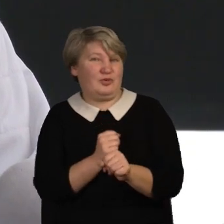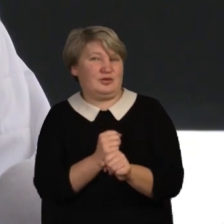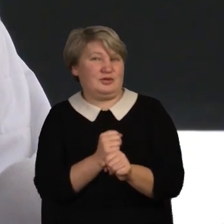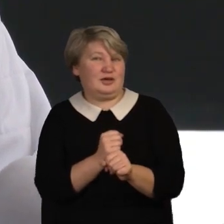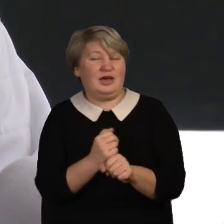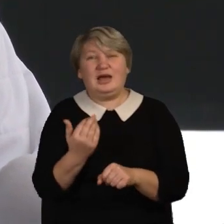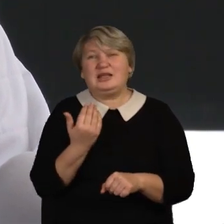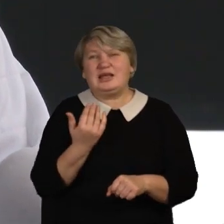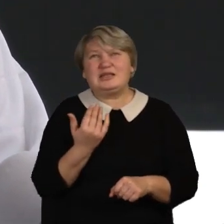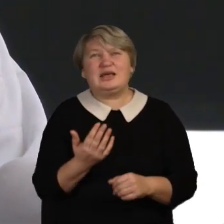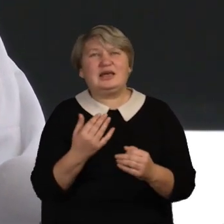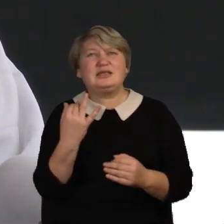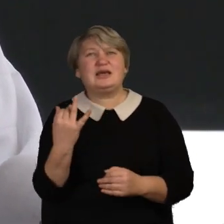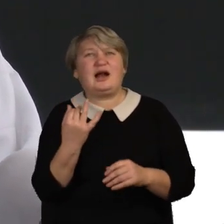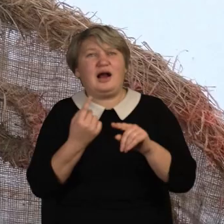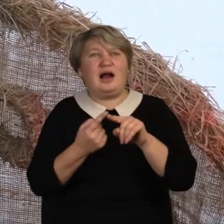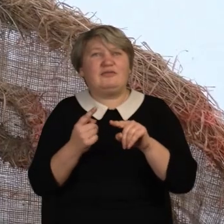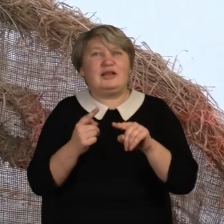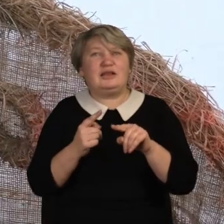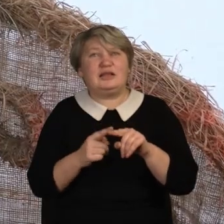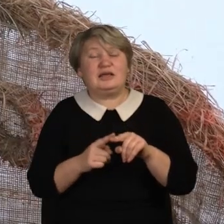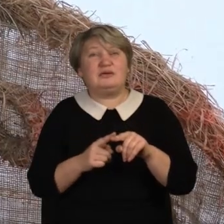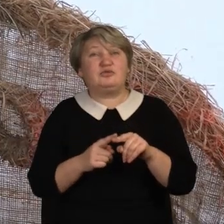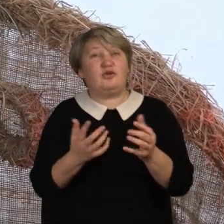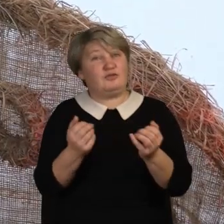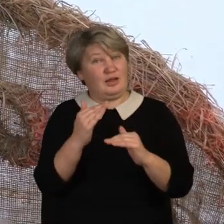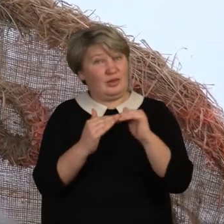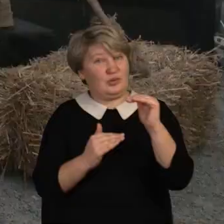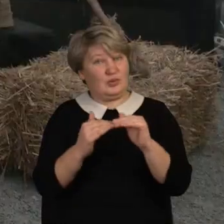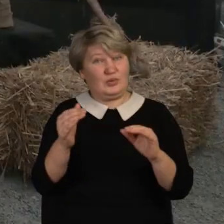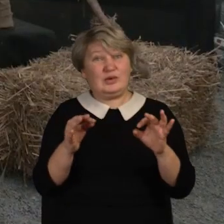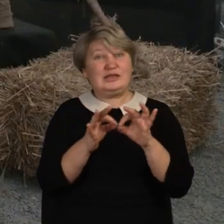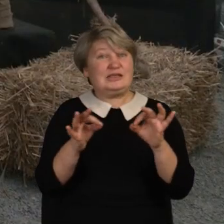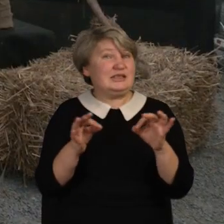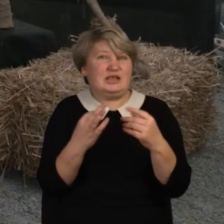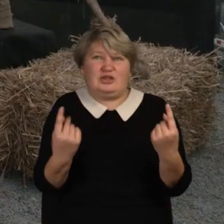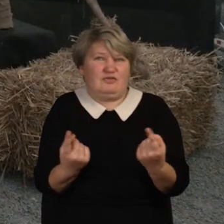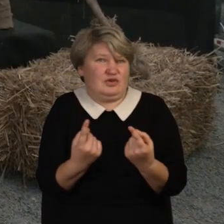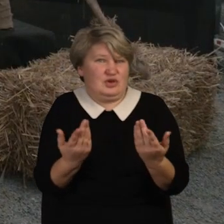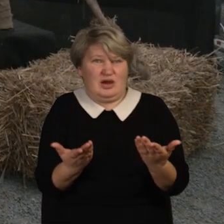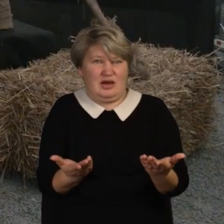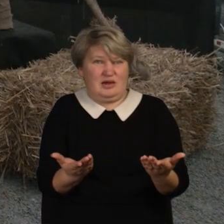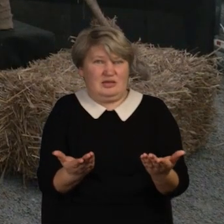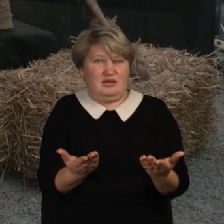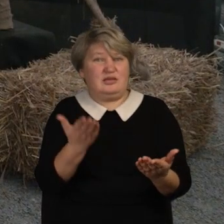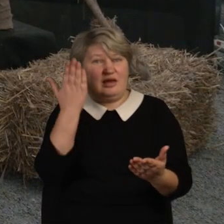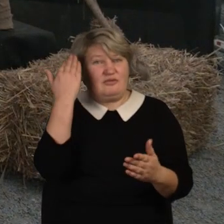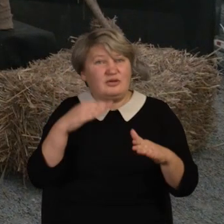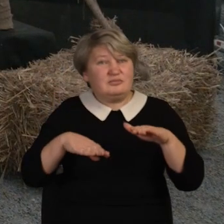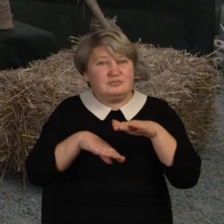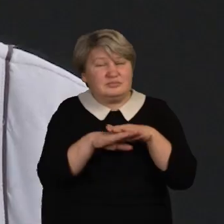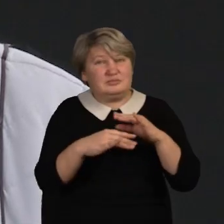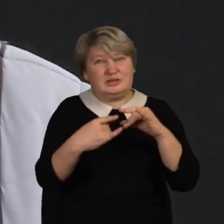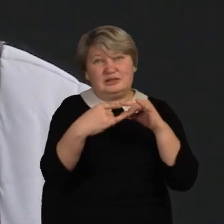наскільки вона цікава тим, що взяли вони до рук сіно, звичайне сіно, яке ставили в традиції під стіл, вони вирішили зробити